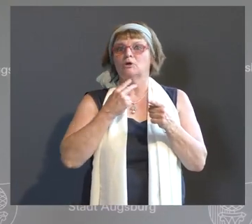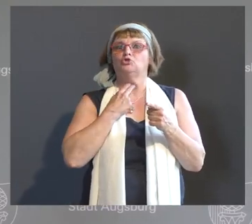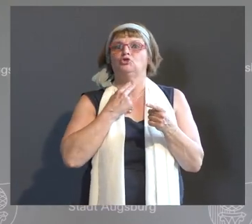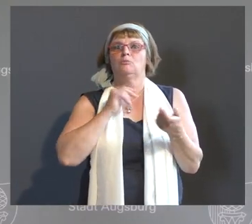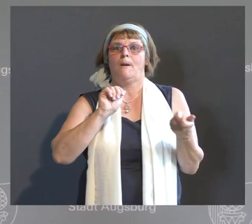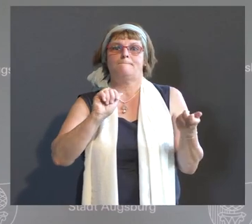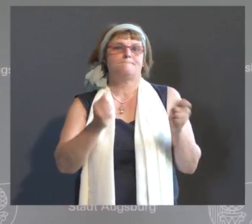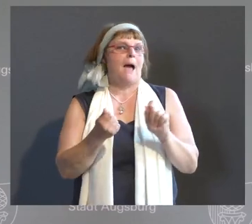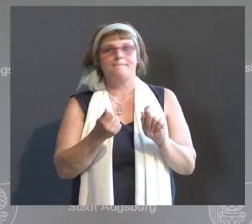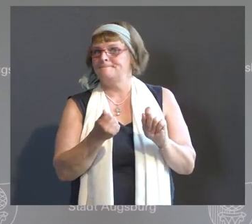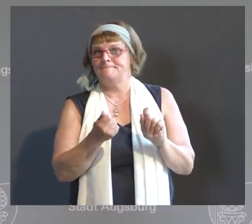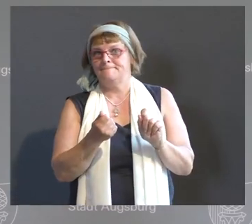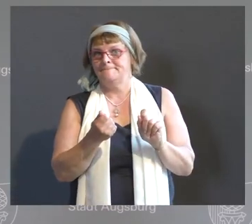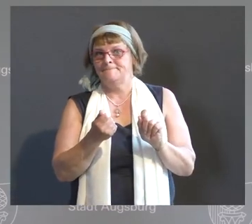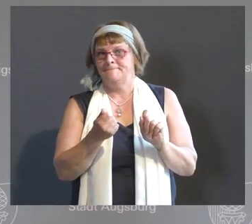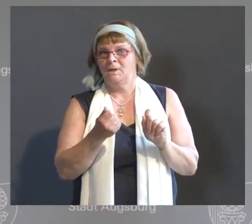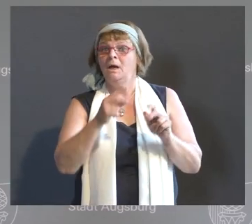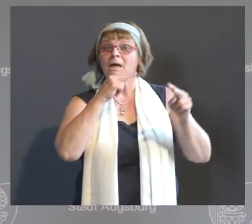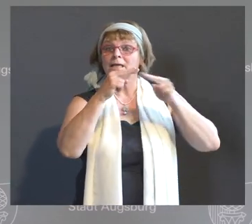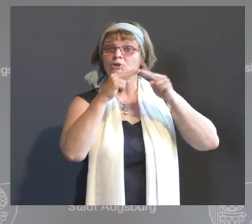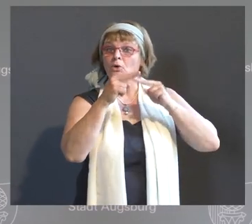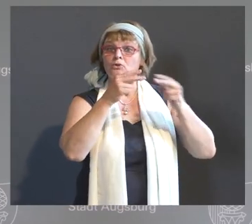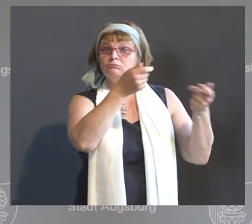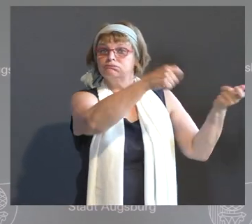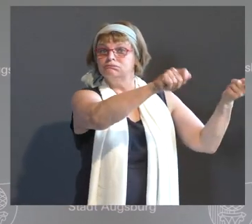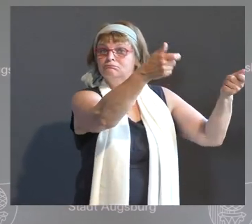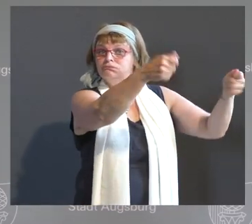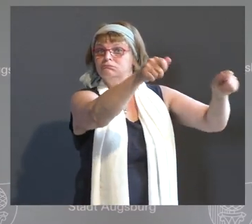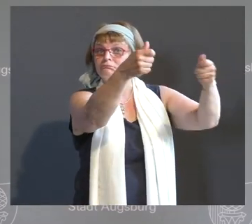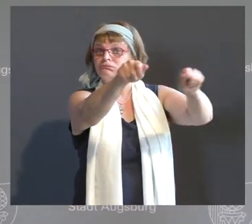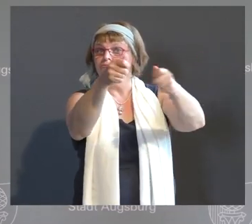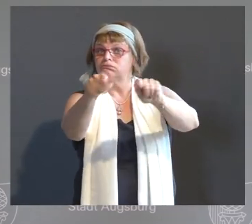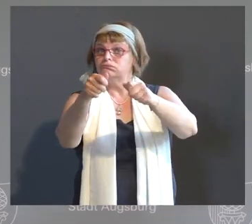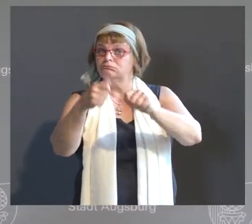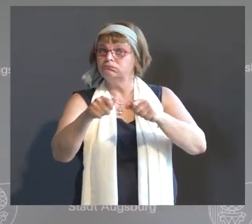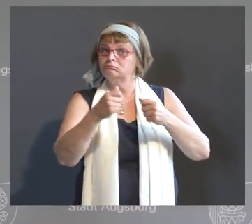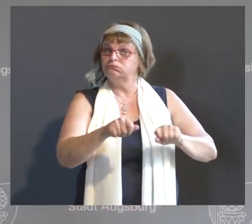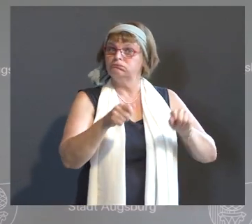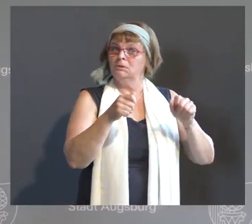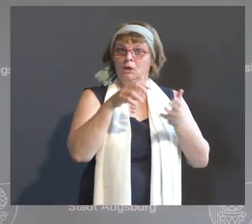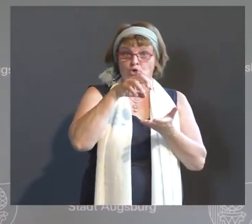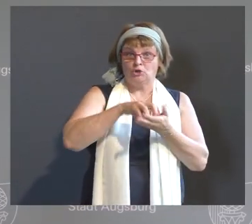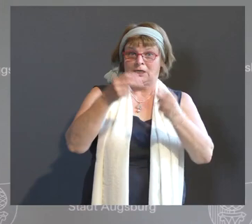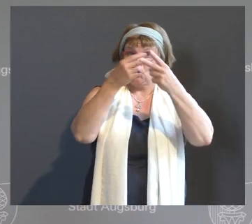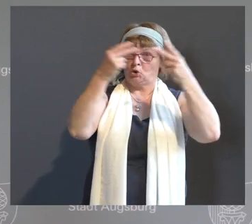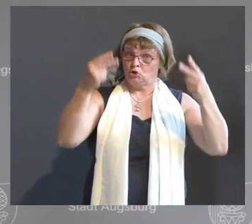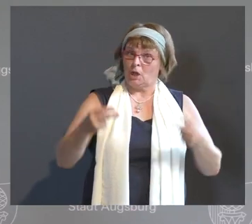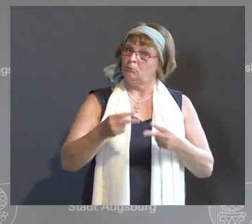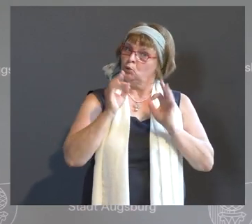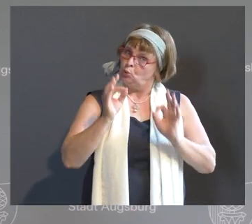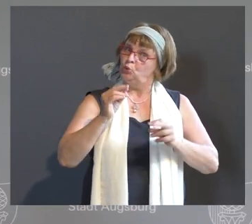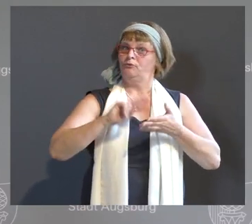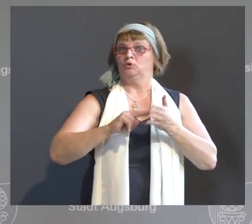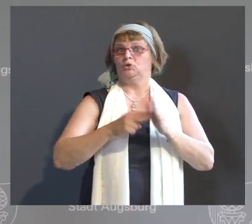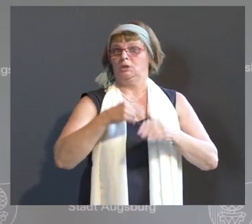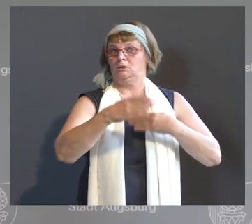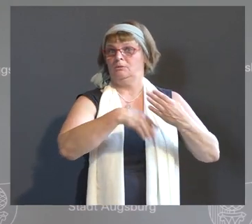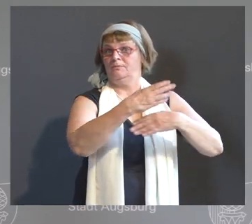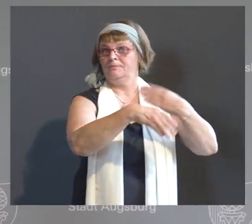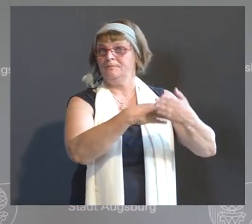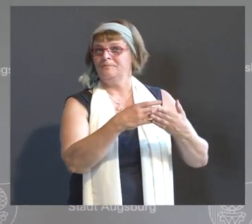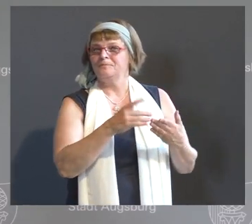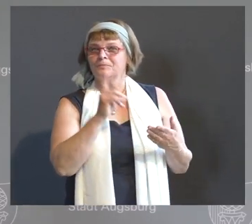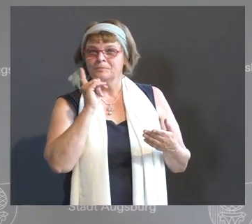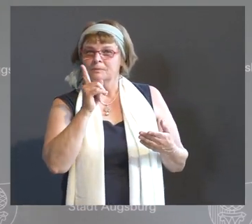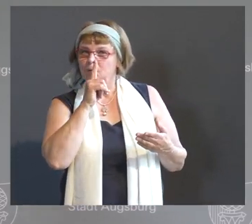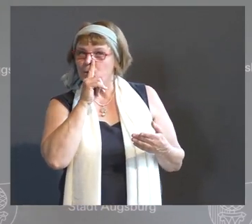Der To-Go-Verkauf war ja schon früher gestoppt. Dieses Konzept der Verschärfung ging auch auf. Wir hatten aber diese Gruppe von jungen